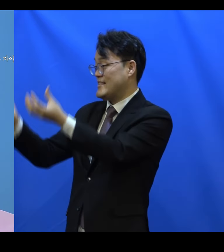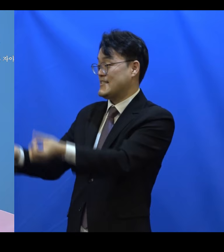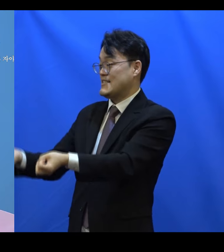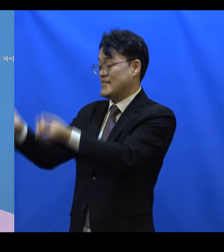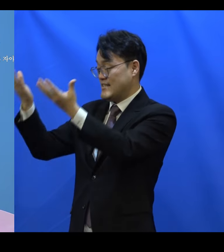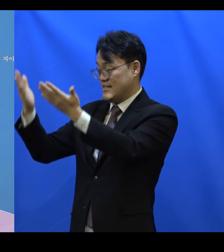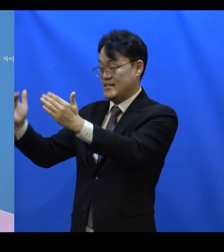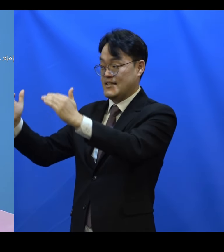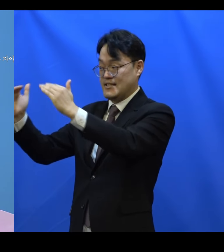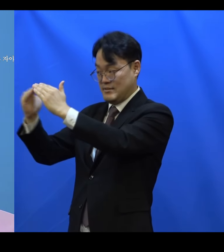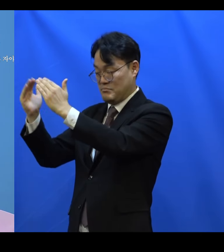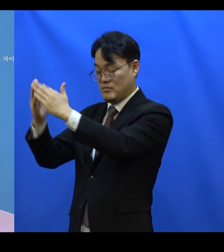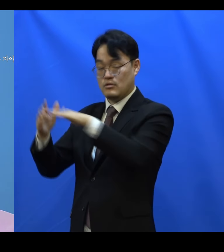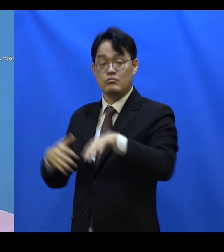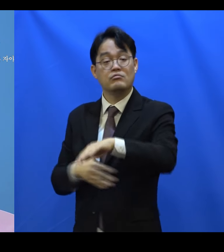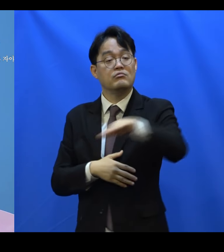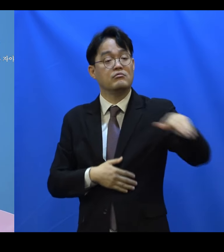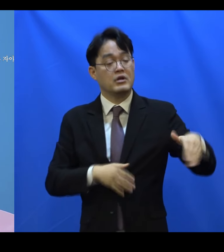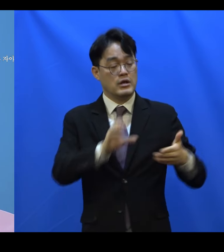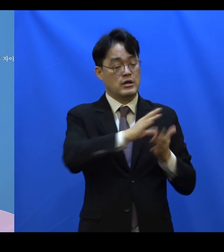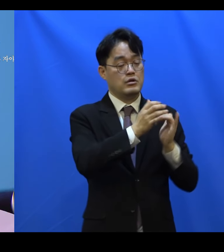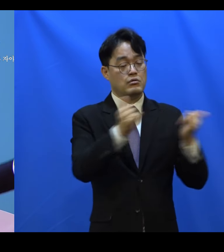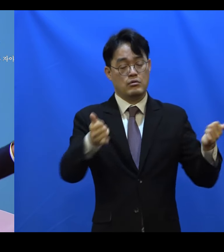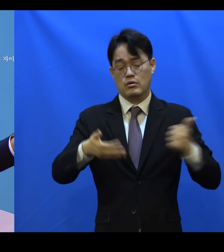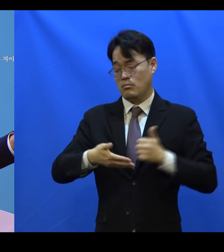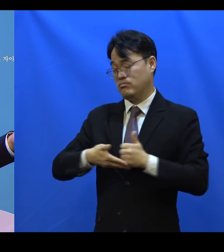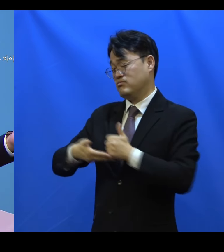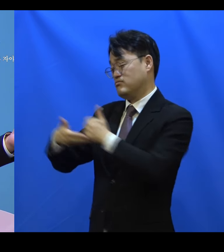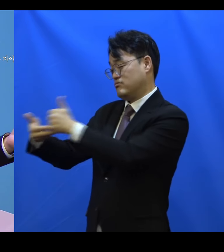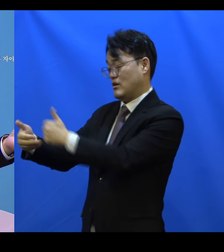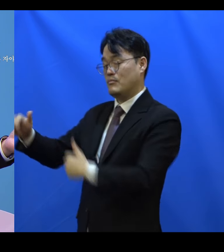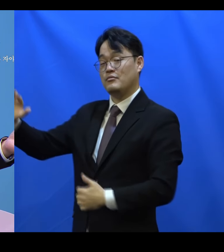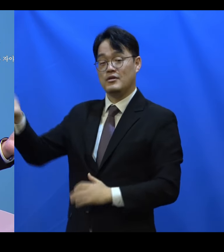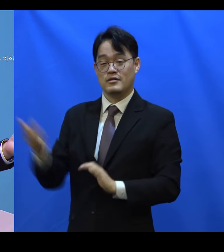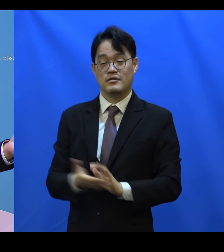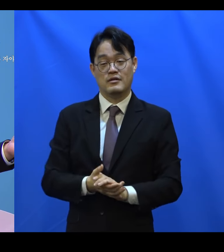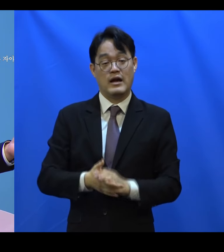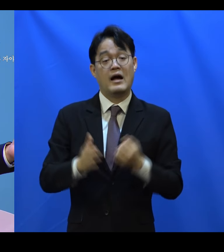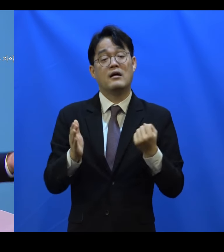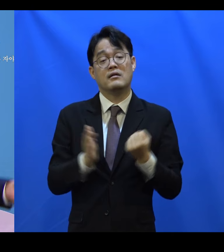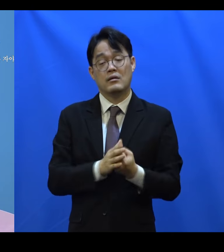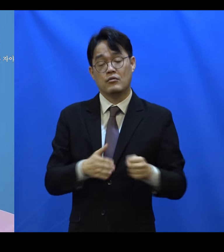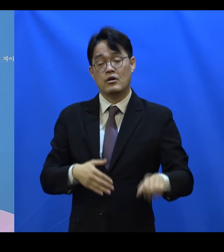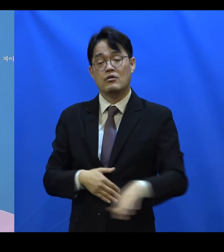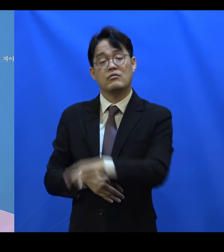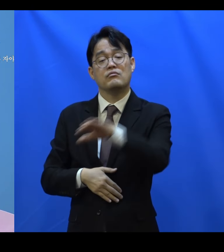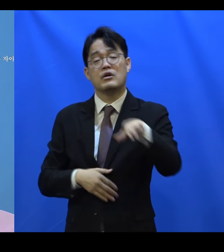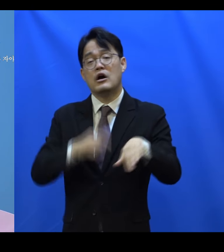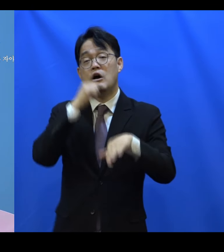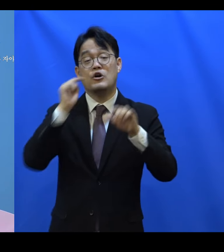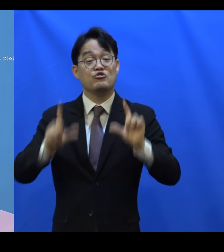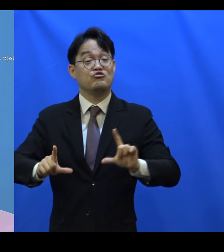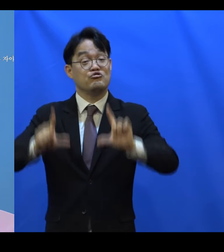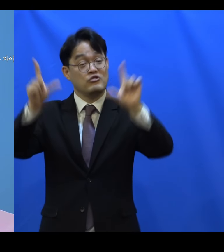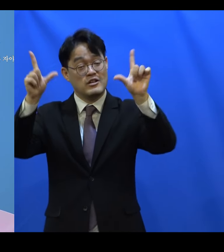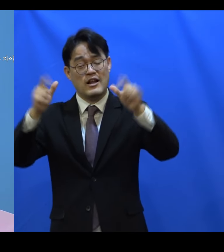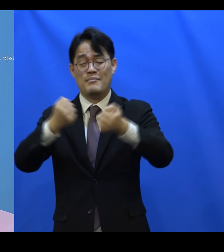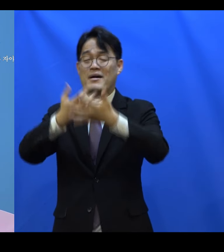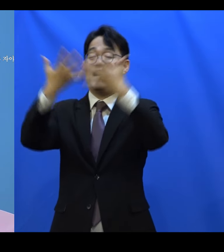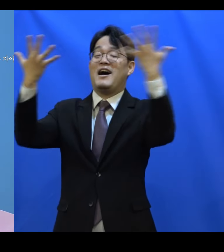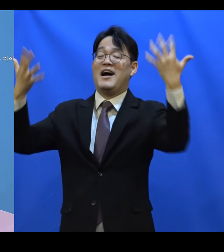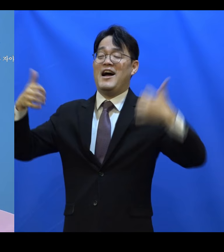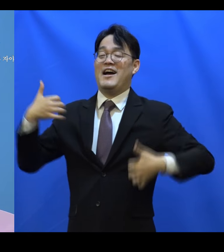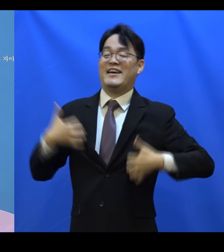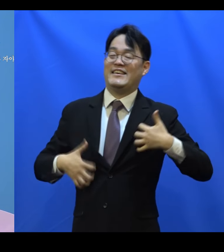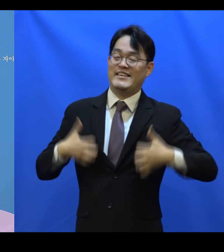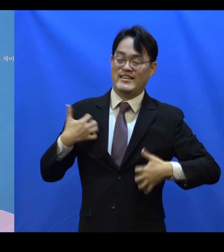곳. 그러니까 여러분, 주일은 환희에 차야 돼요. 환희에 차야. 우리 교회는 참 밝아요.